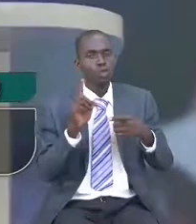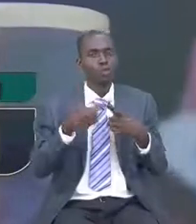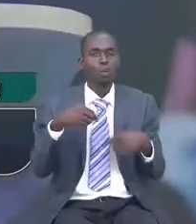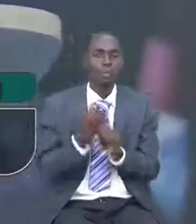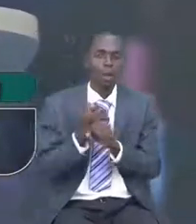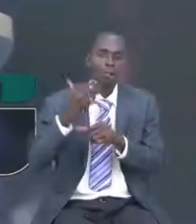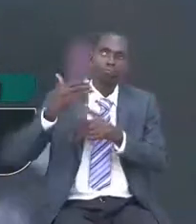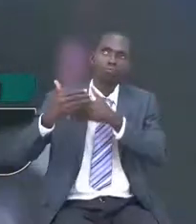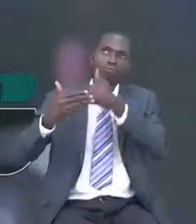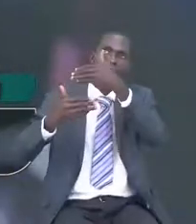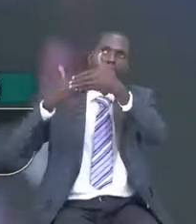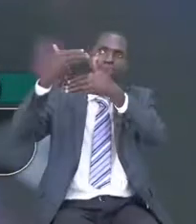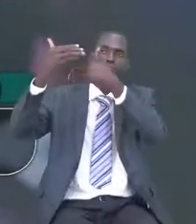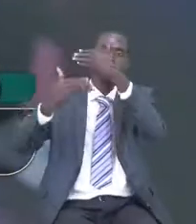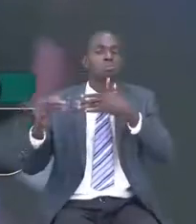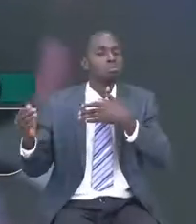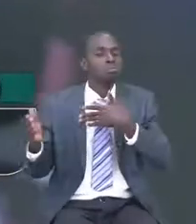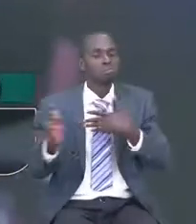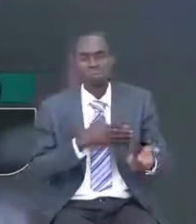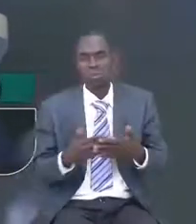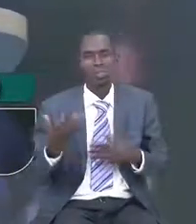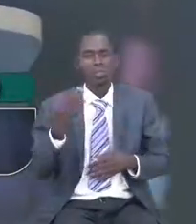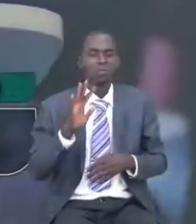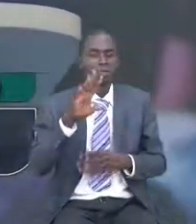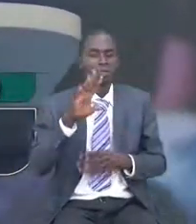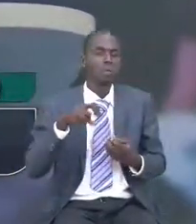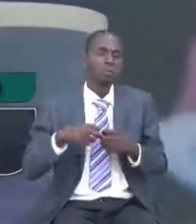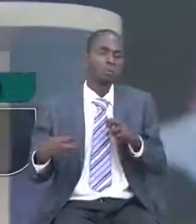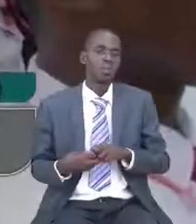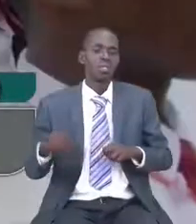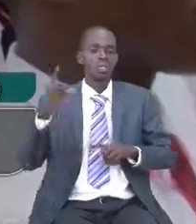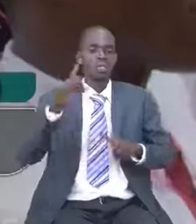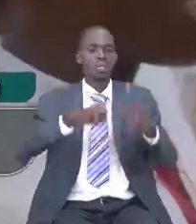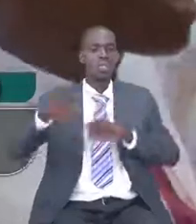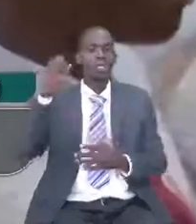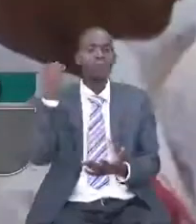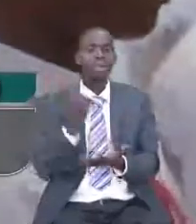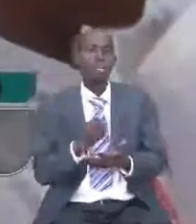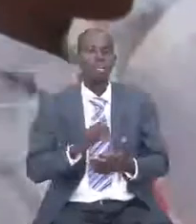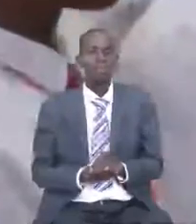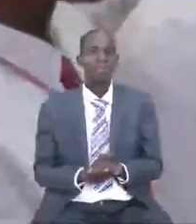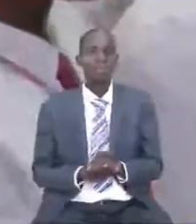progresser malgré les problèmes. Donnez-moi un bon amen.